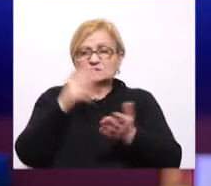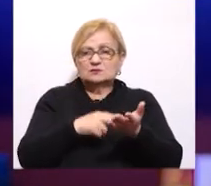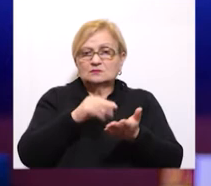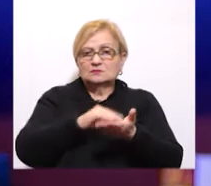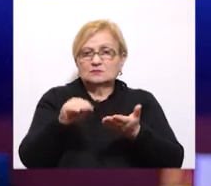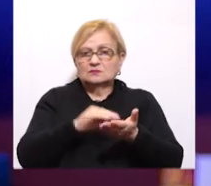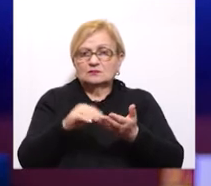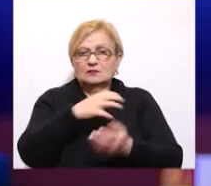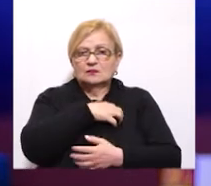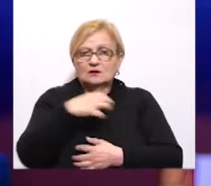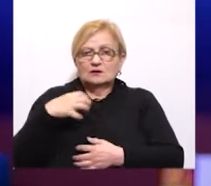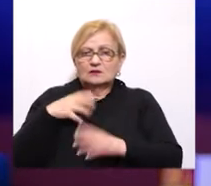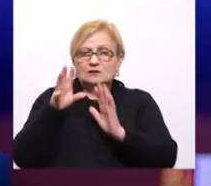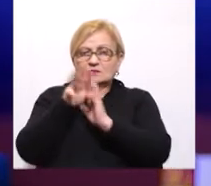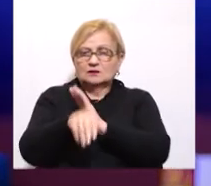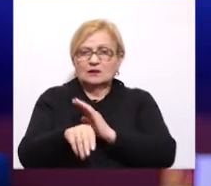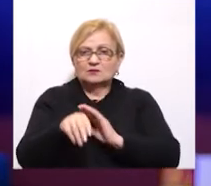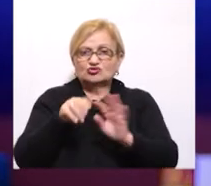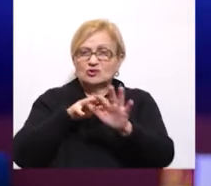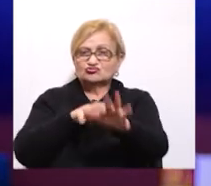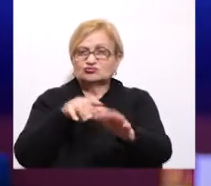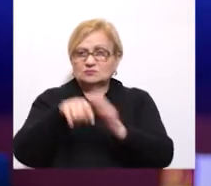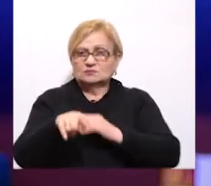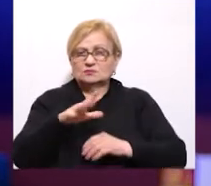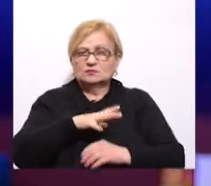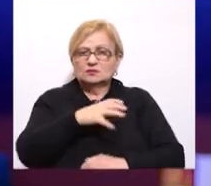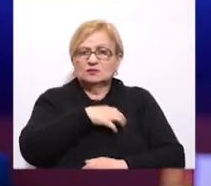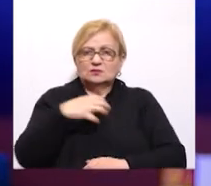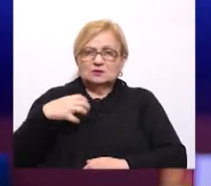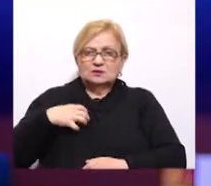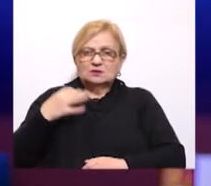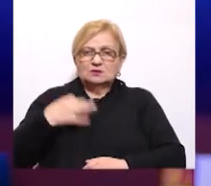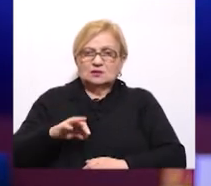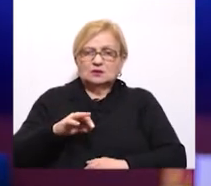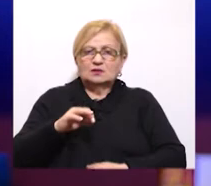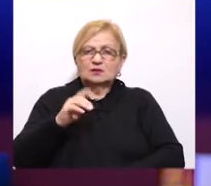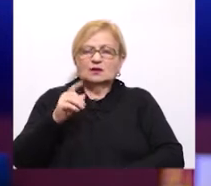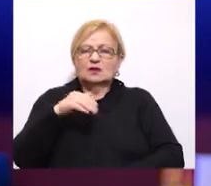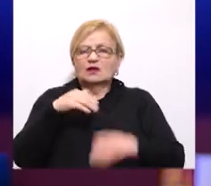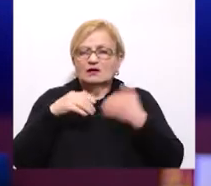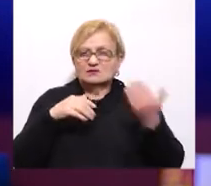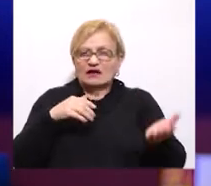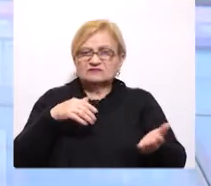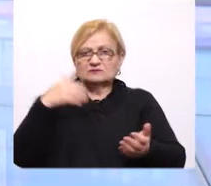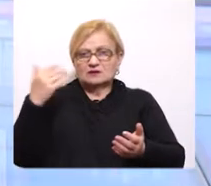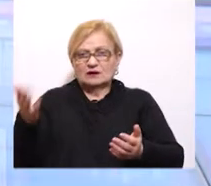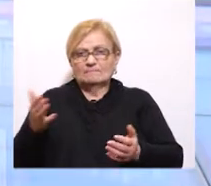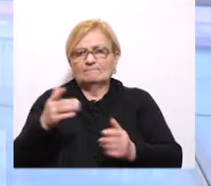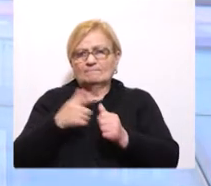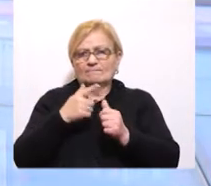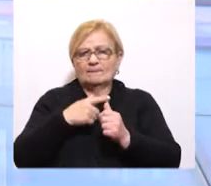რომ სამეფო ლაშქარში შედიოდნენ სამეფო სპანი, იმერნი და ამერნი, ჯარები